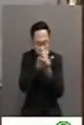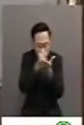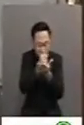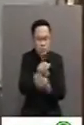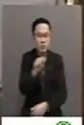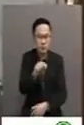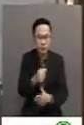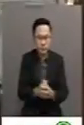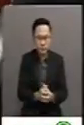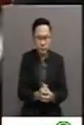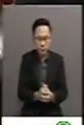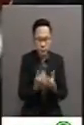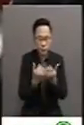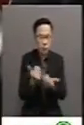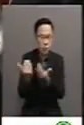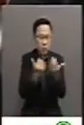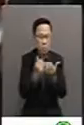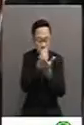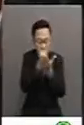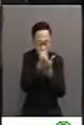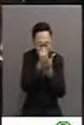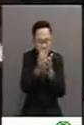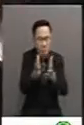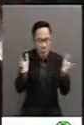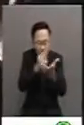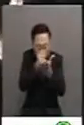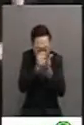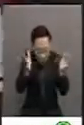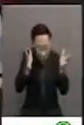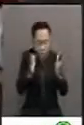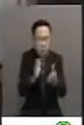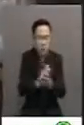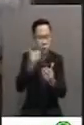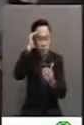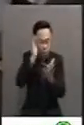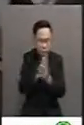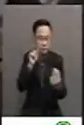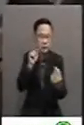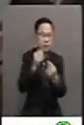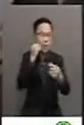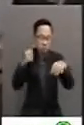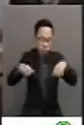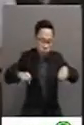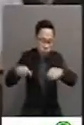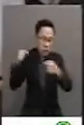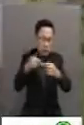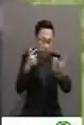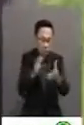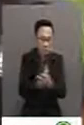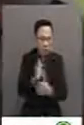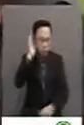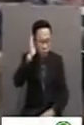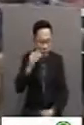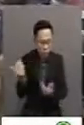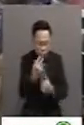าพผู้ติดยาเสพติดเพราะว่าลูกชายนี่ติดยาเสพติดอย่างหนักทีเดียวพอดาบตำรวจภูวนัยมาถึงบ้านนะคะปรากฏว่าลูกชายก็อยู่ในอา